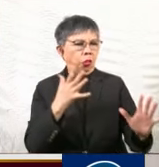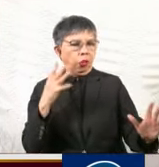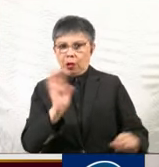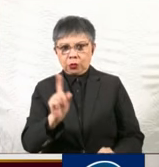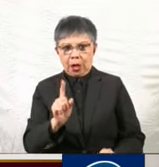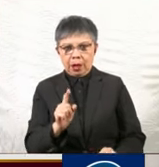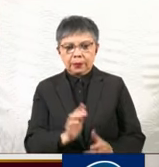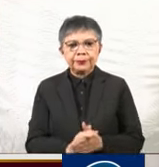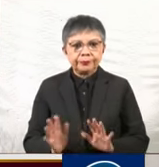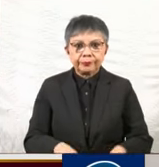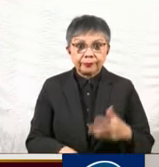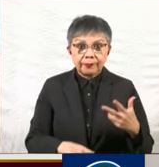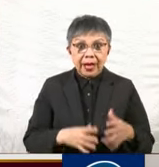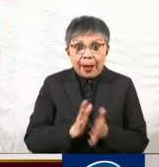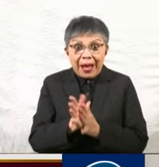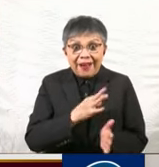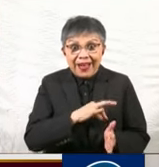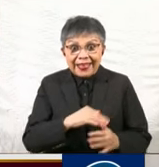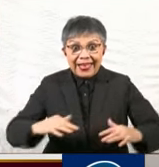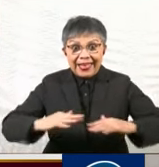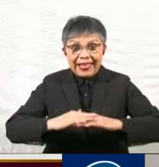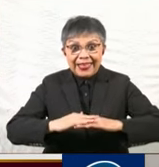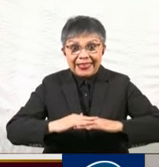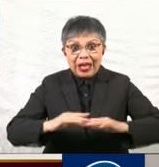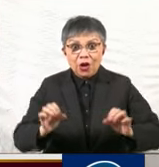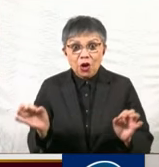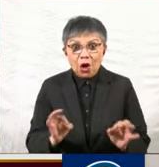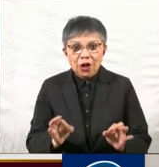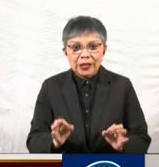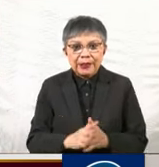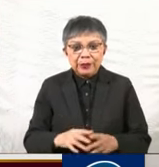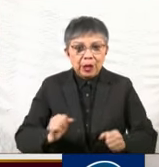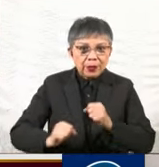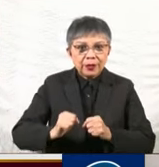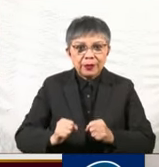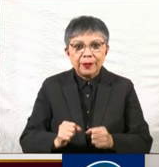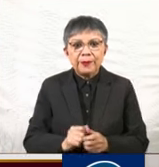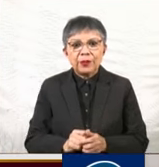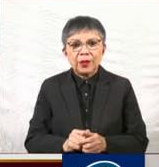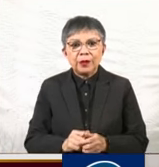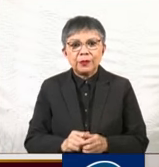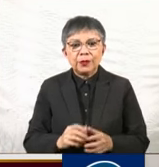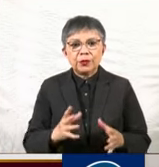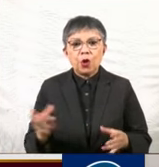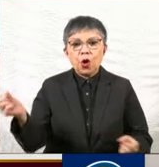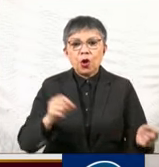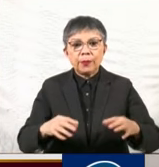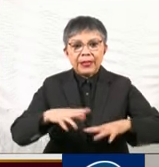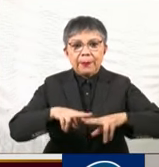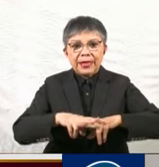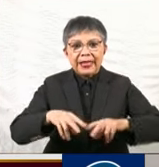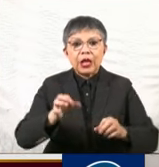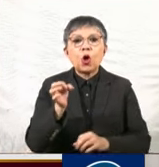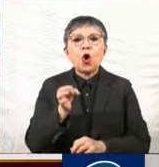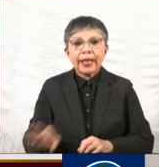panjang memanfaatkan lahan terlantar untuk dijadikan gerakan terwujudnya Urban farming atau pertanian